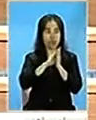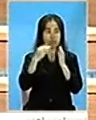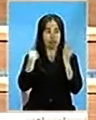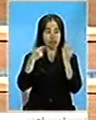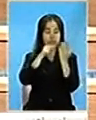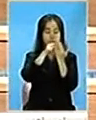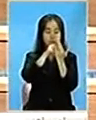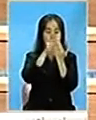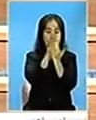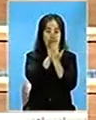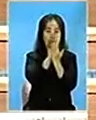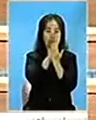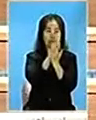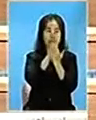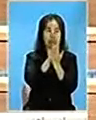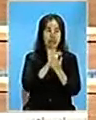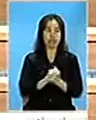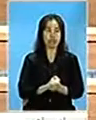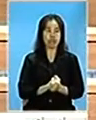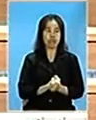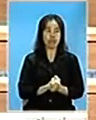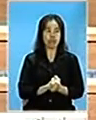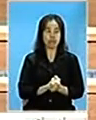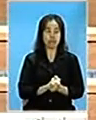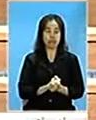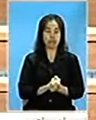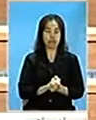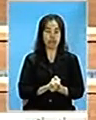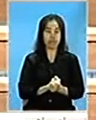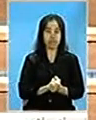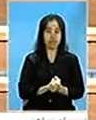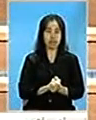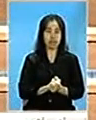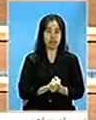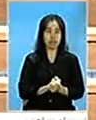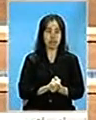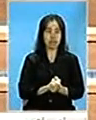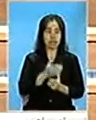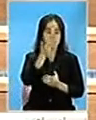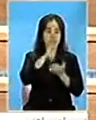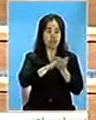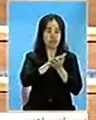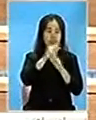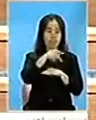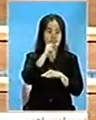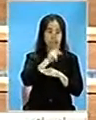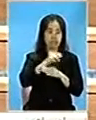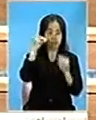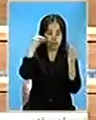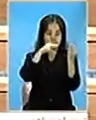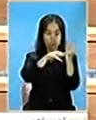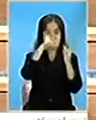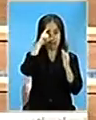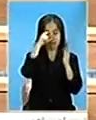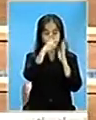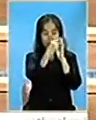ดขออนุญาตกล้องได้โปรดโค้ดมาที่รูปขออนุญาตท่านประธานนะครับขอขอบคุณท่านประธานที่